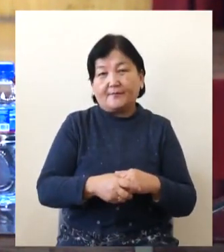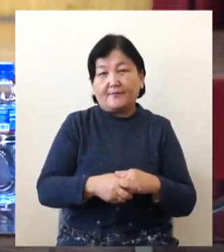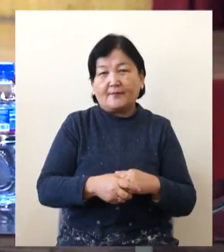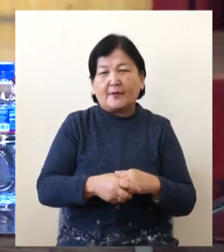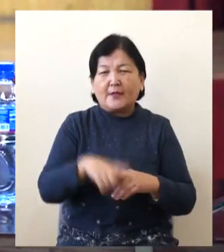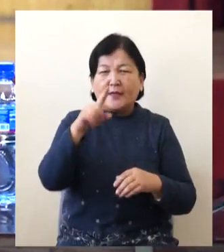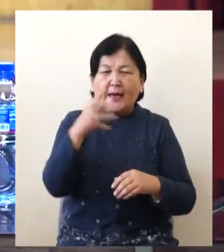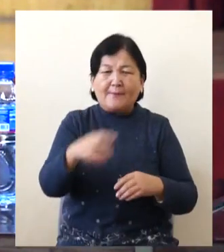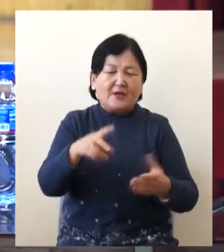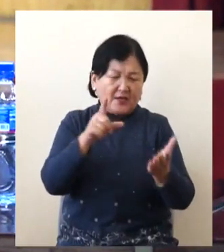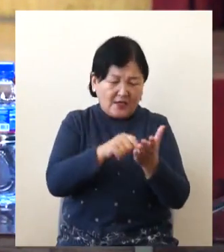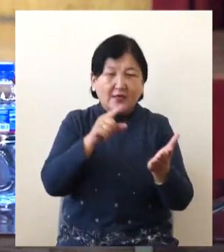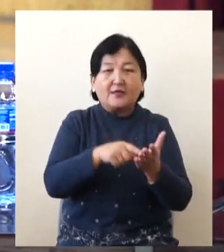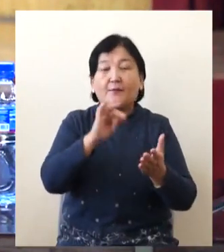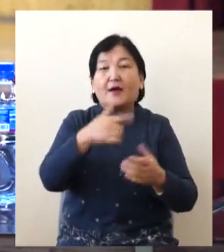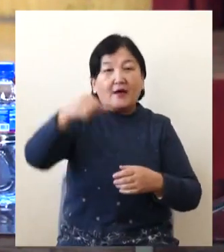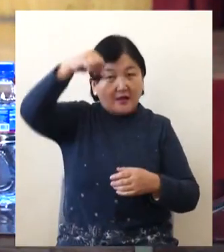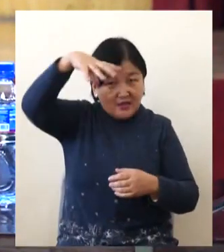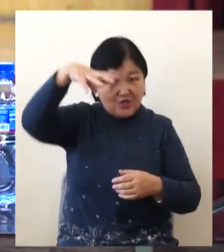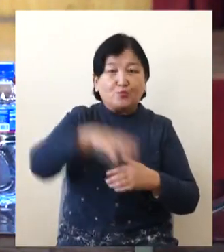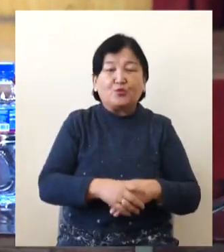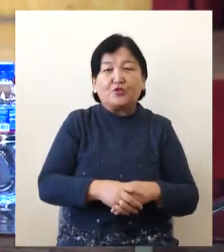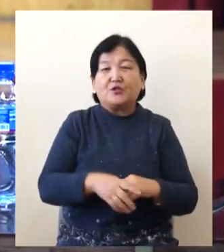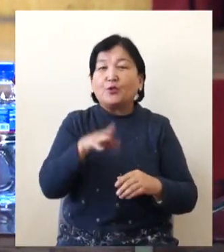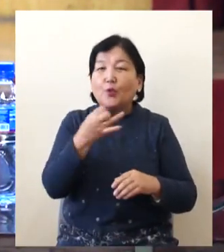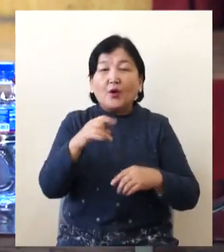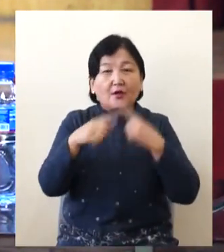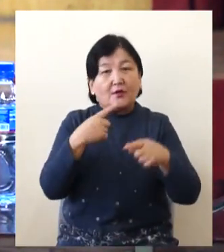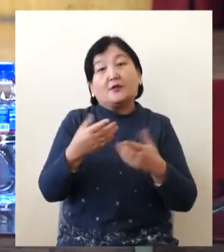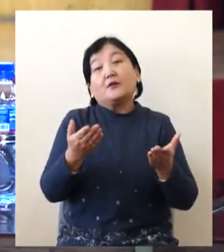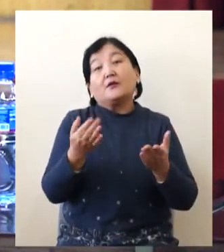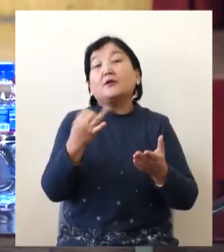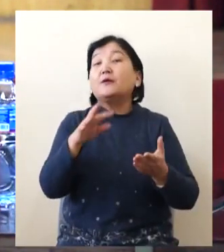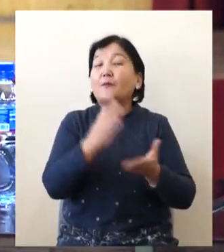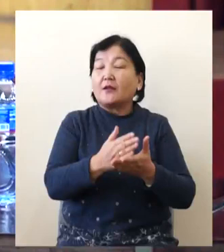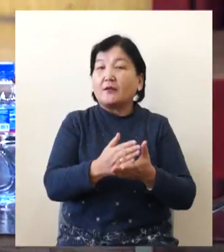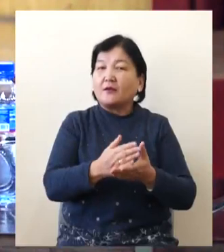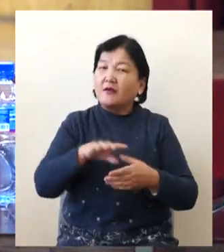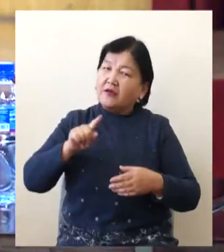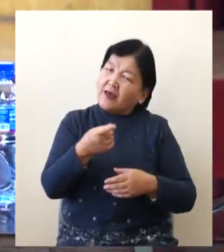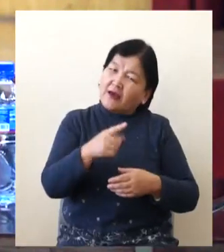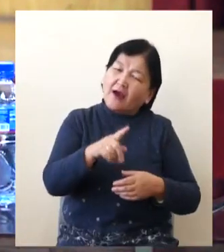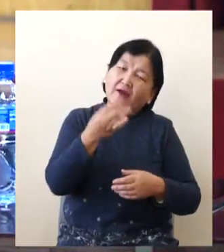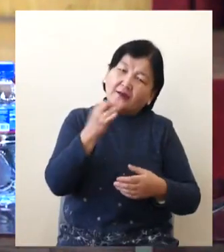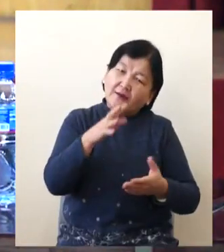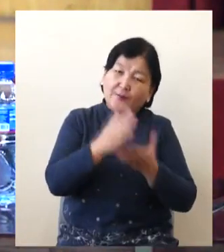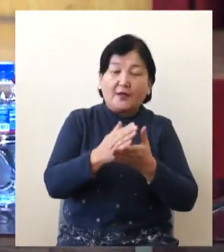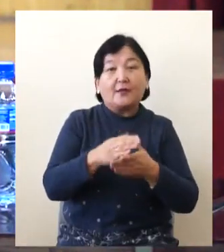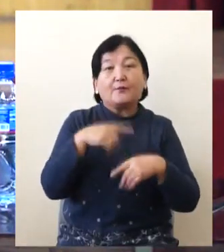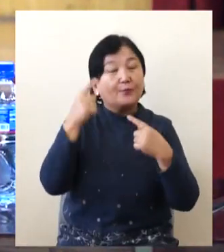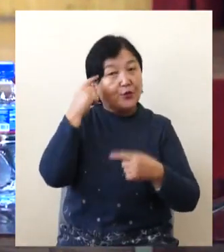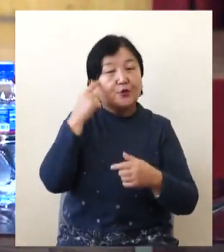Хамгийн шаардлагатай байгаа эрчим хүч. Тэрний үйлдвэрлэл юм байна. За энэ яагаад ингэж байгаа юм бэ гэдгийг би эдийн засгийн эрчимтэй